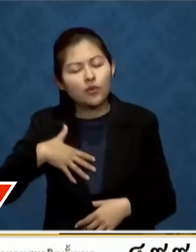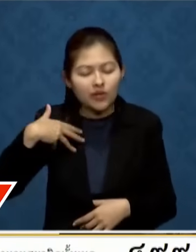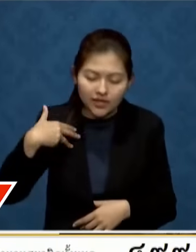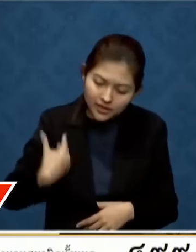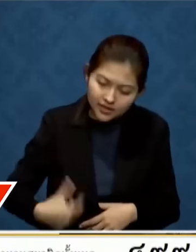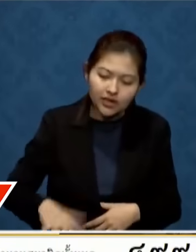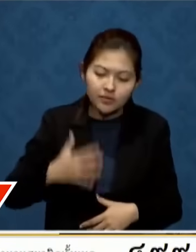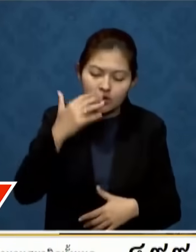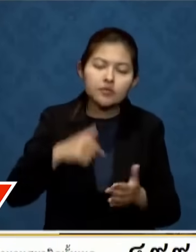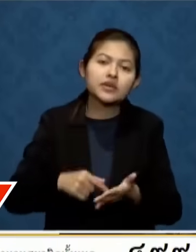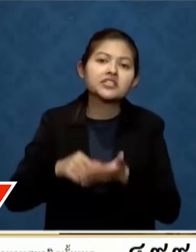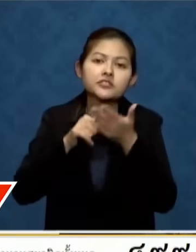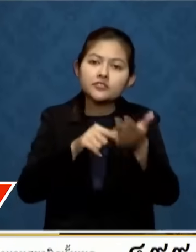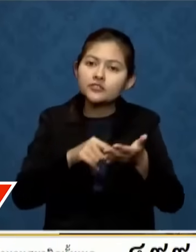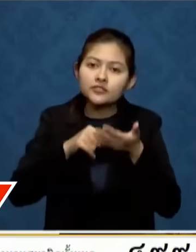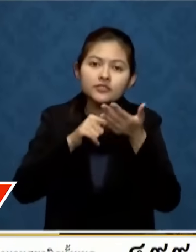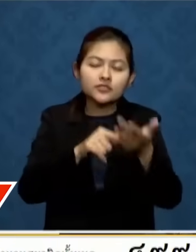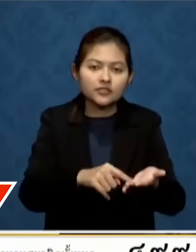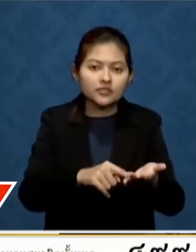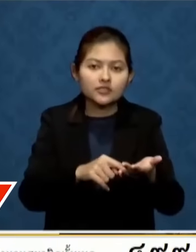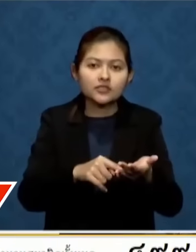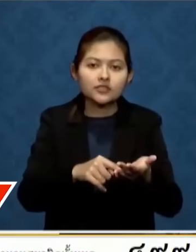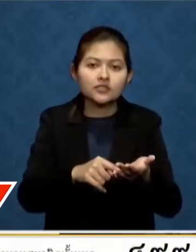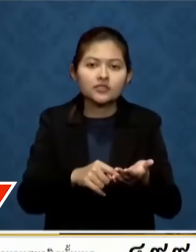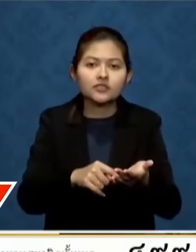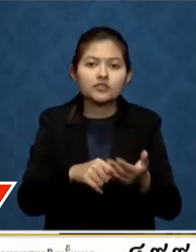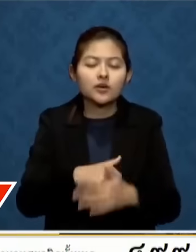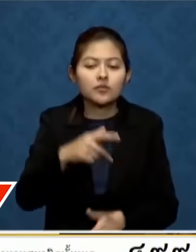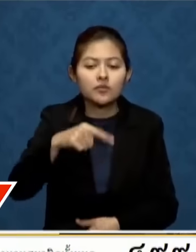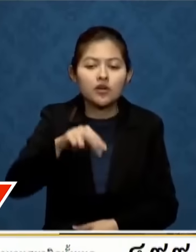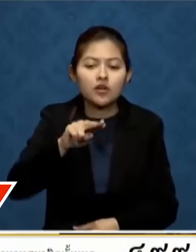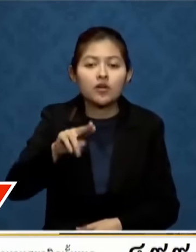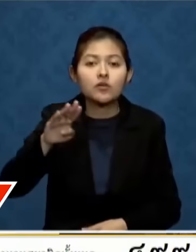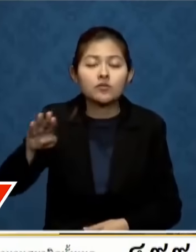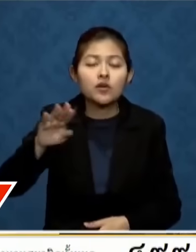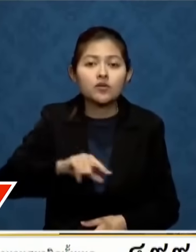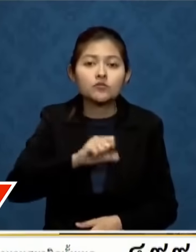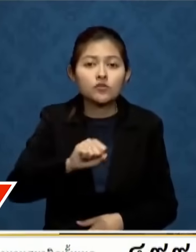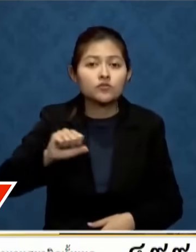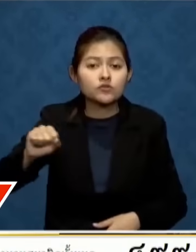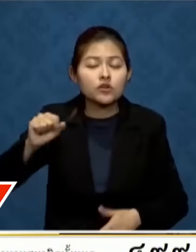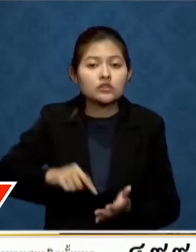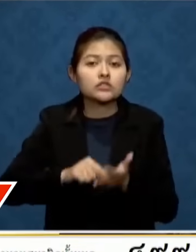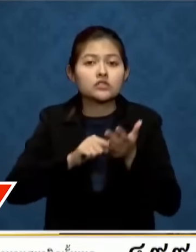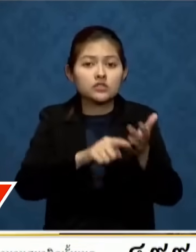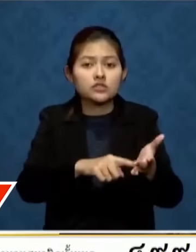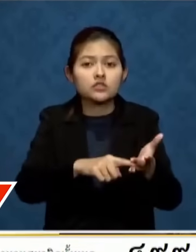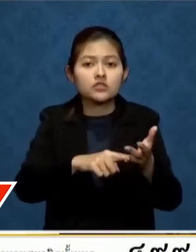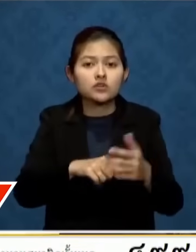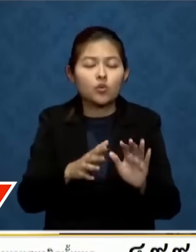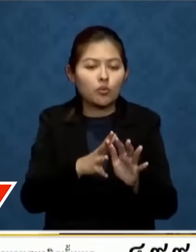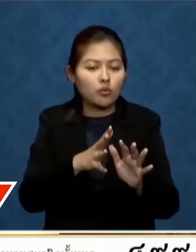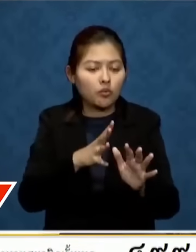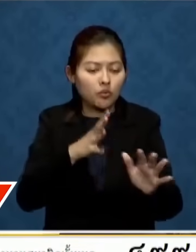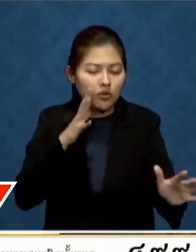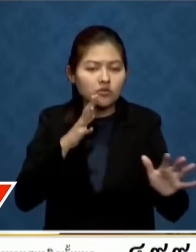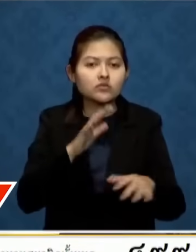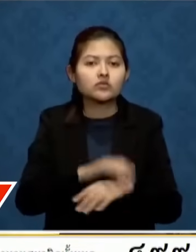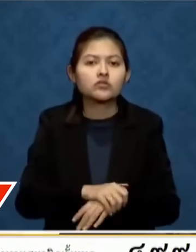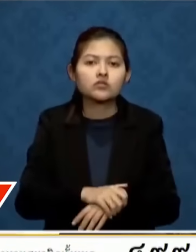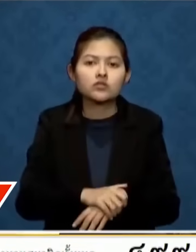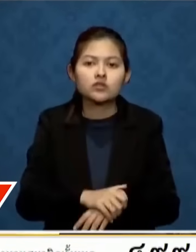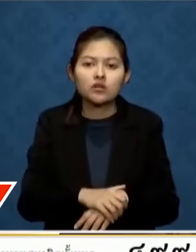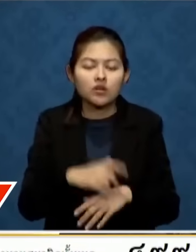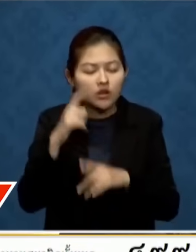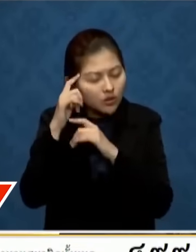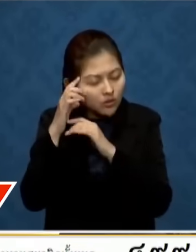พราะว่ากว่าจะยื่นเข้ามาได้เนี่ยไม่นับยติหรือพรบอะไรที่ส.ส.ได้เข้าไปยื่นเองเนี่ยก็เรียงคิวกันยาวมากๆแล้วแทบจะไม่มี